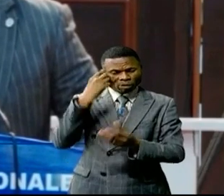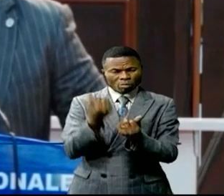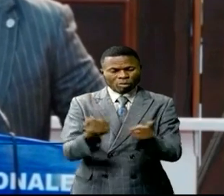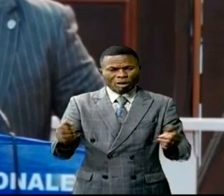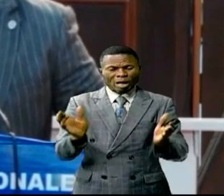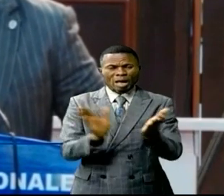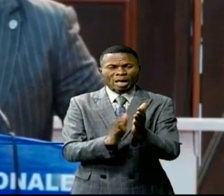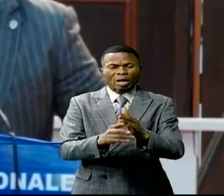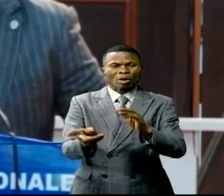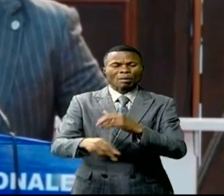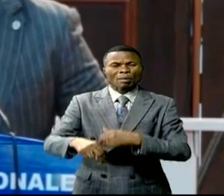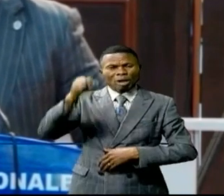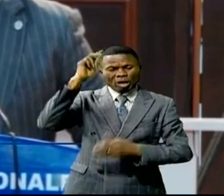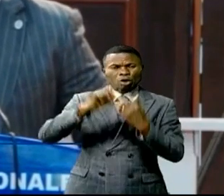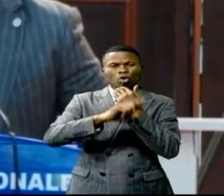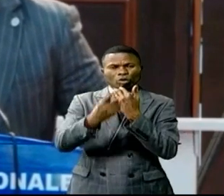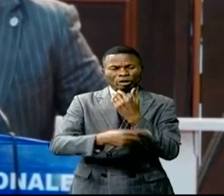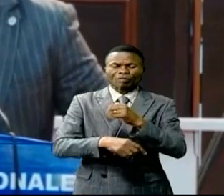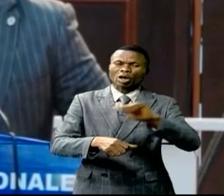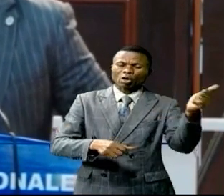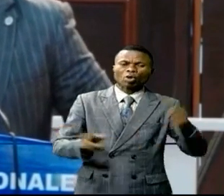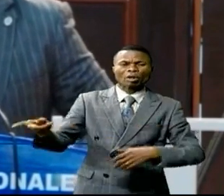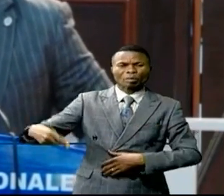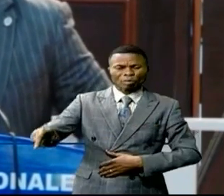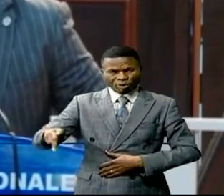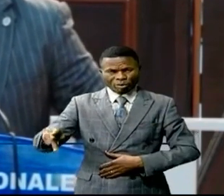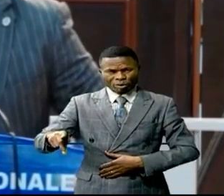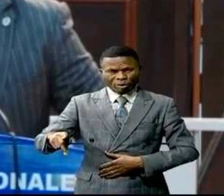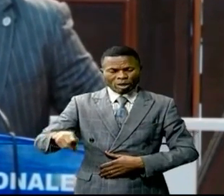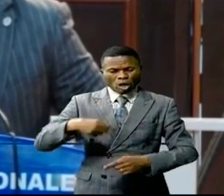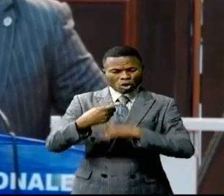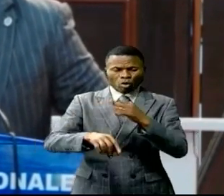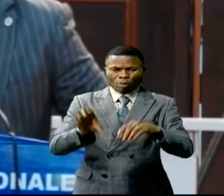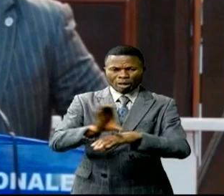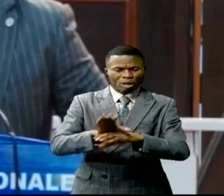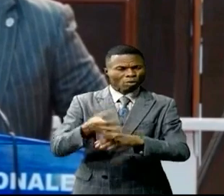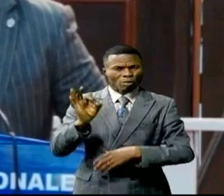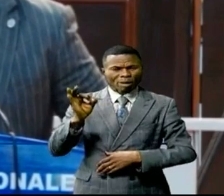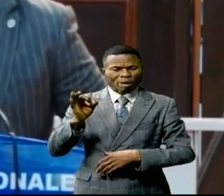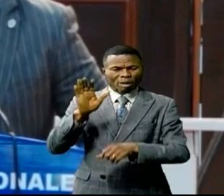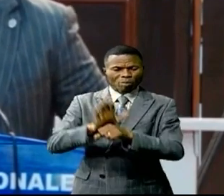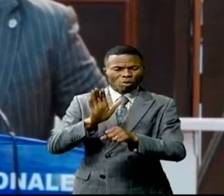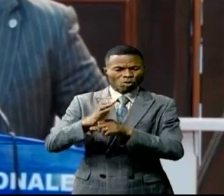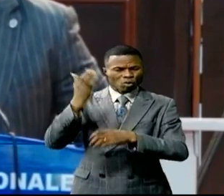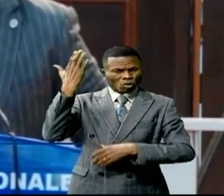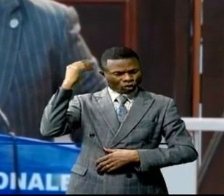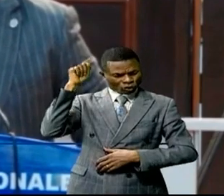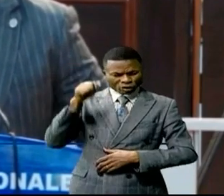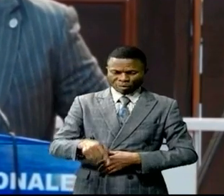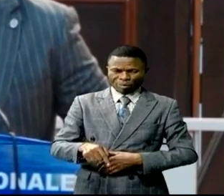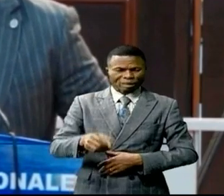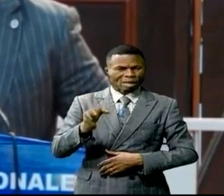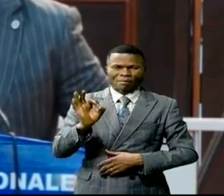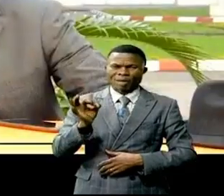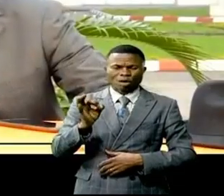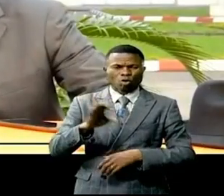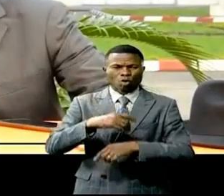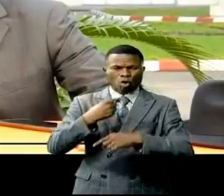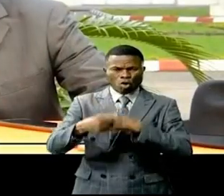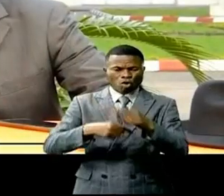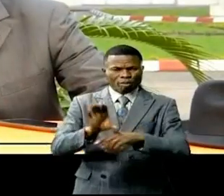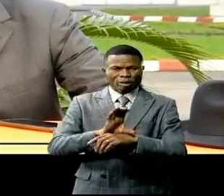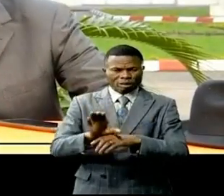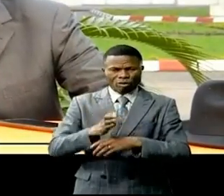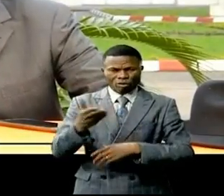primaire au Nord Kivu et ailleurs qui n'ont toujours pas encore été en classe depuis la rentrée scolaire 2021-2022?